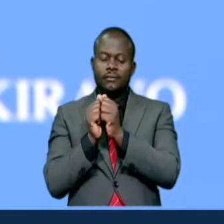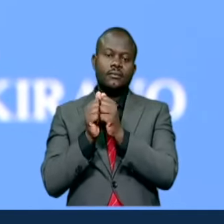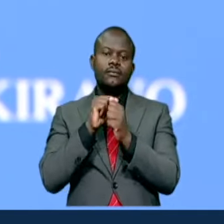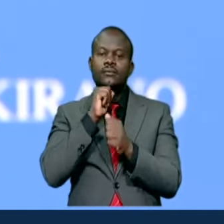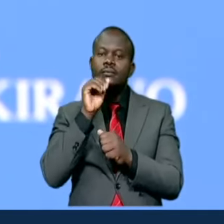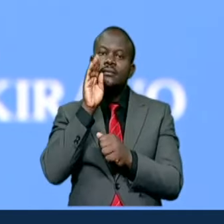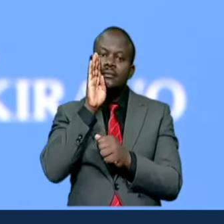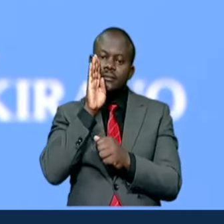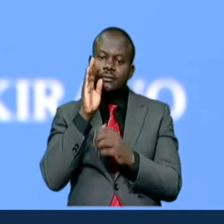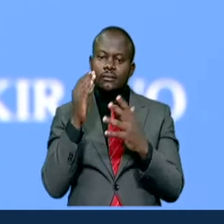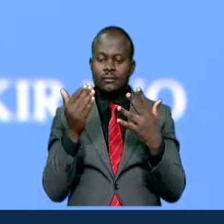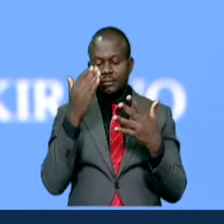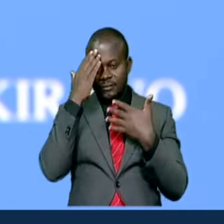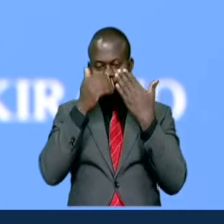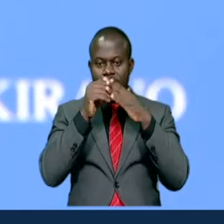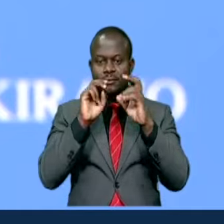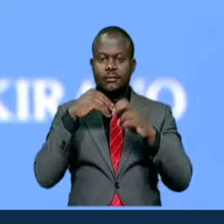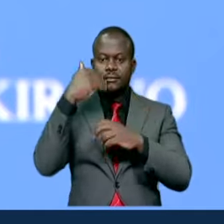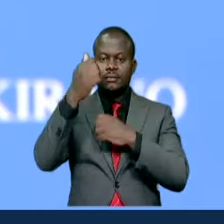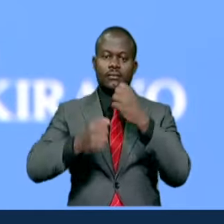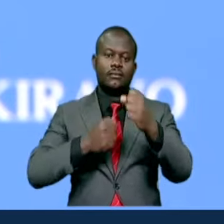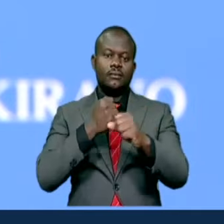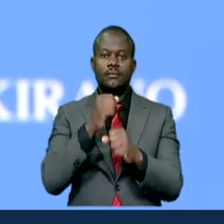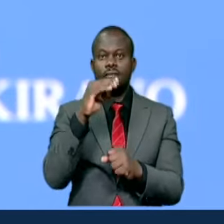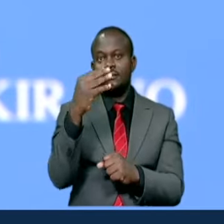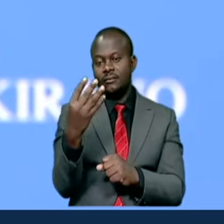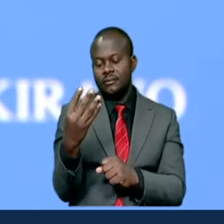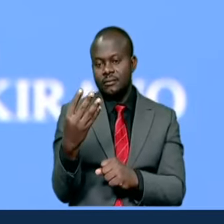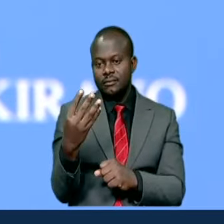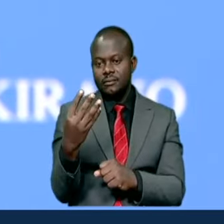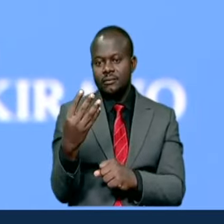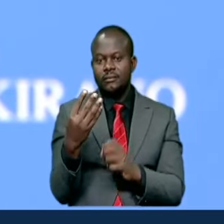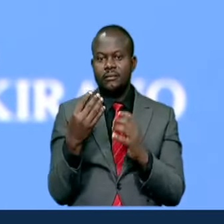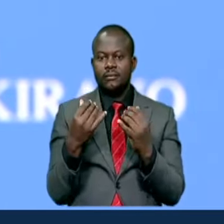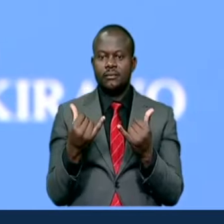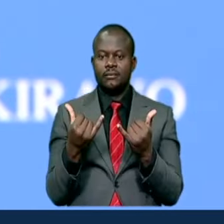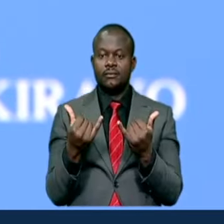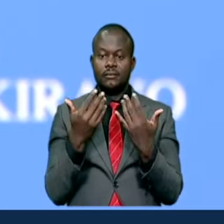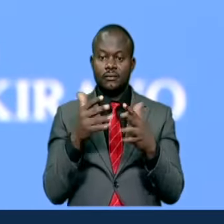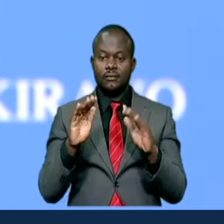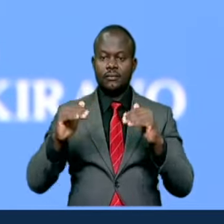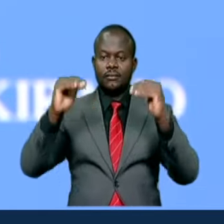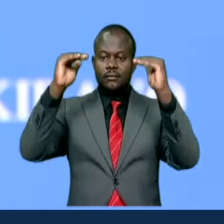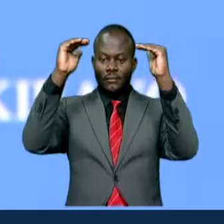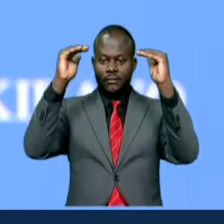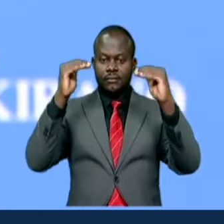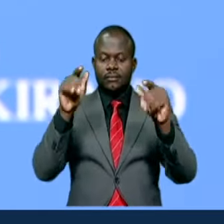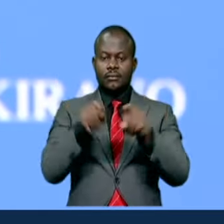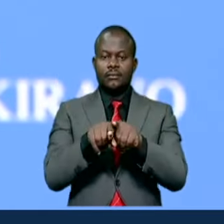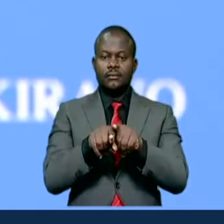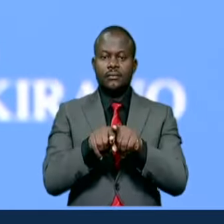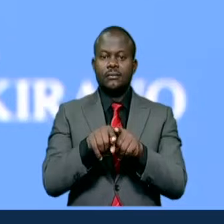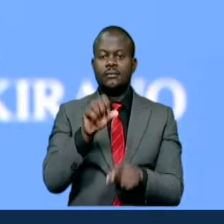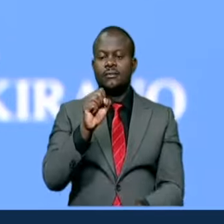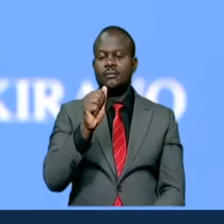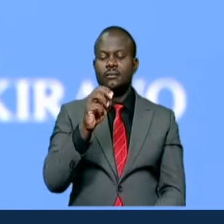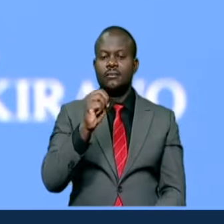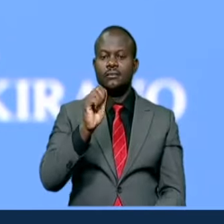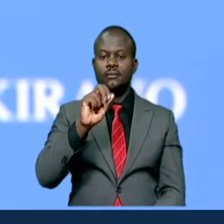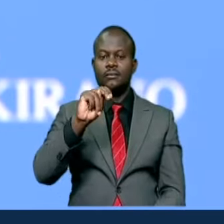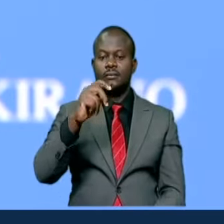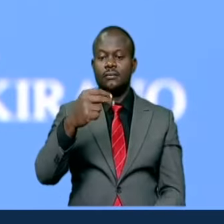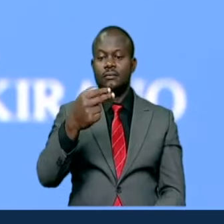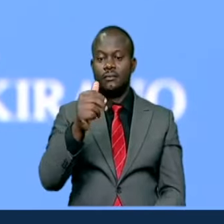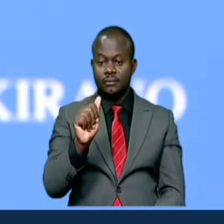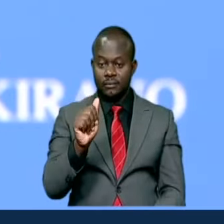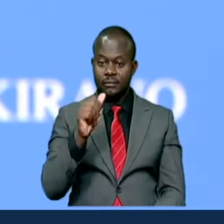tutababeshye, kuko nyuma y'imyaka ine tumaze gukura nkuko Samantha yabivuze izo message